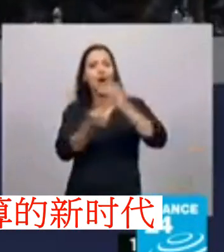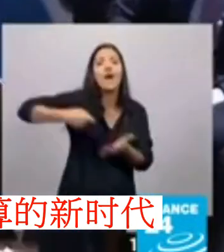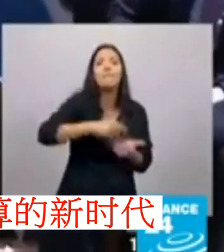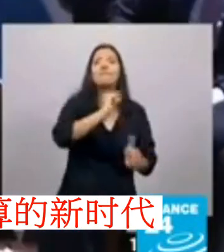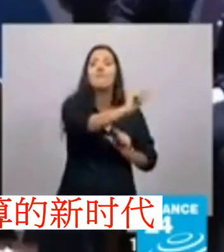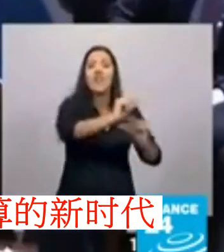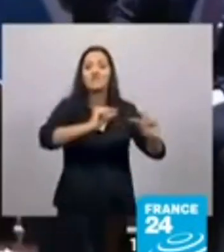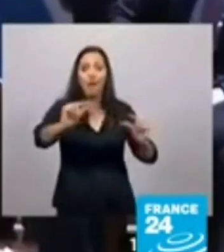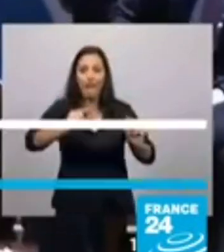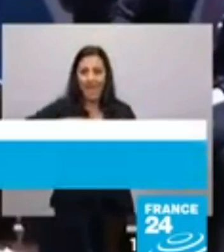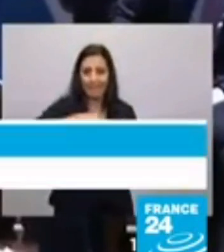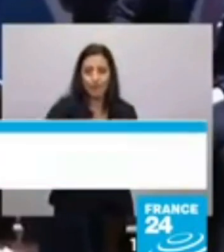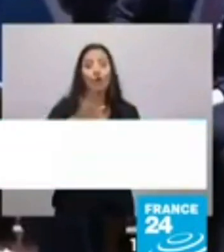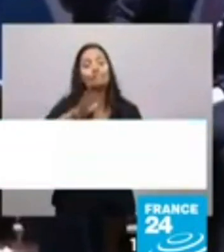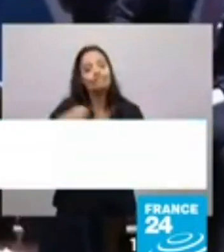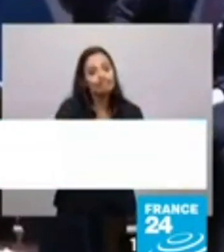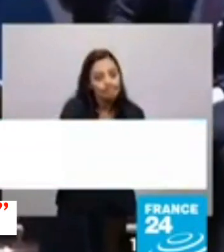budgétaires.